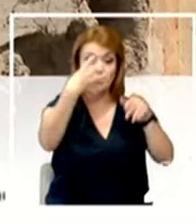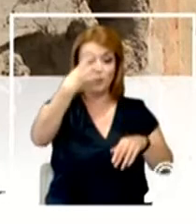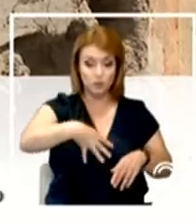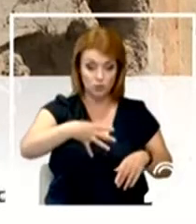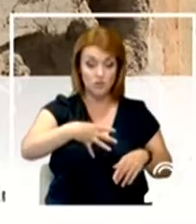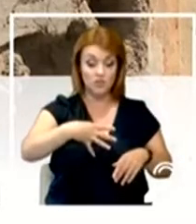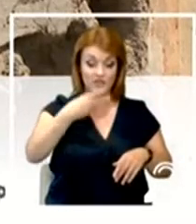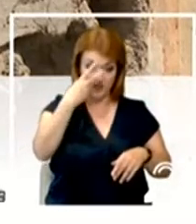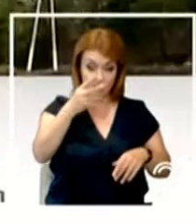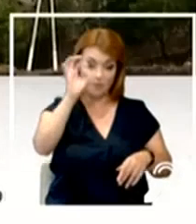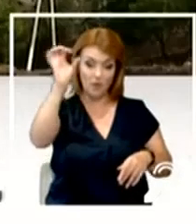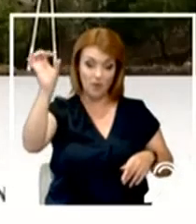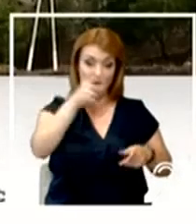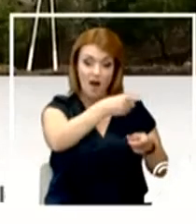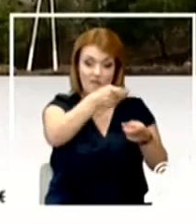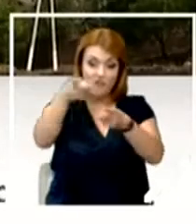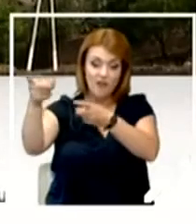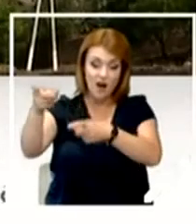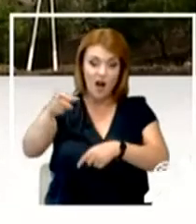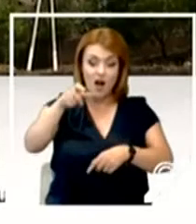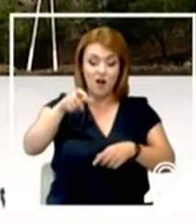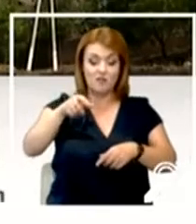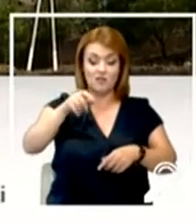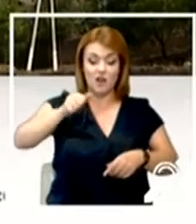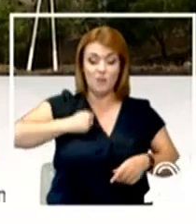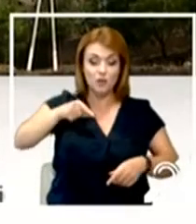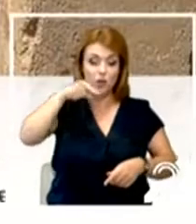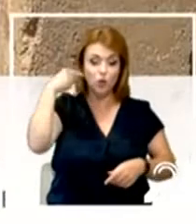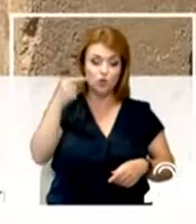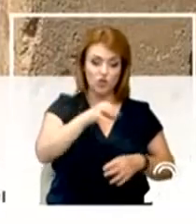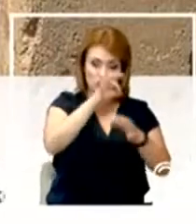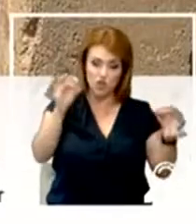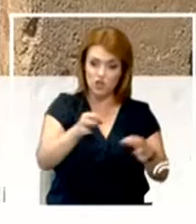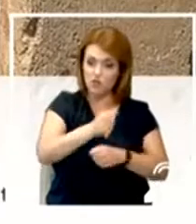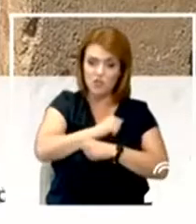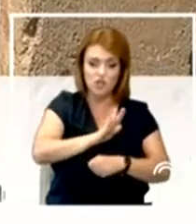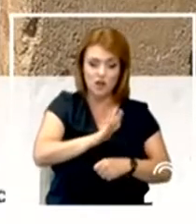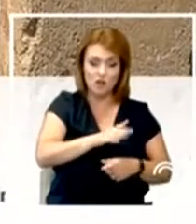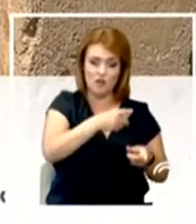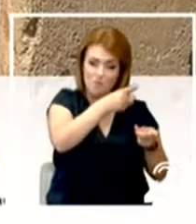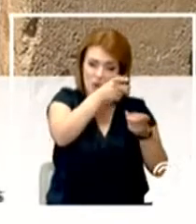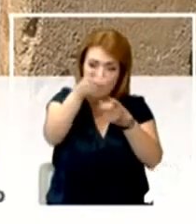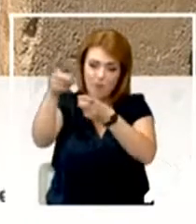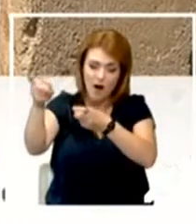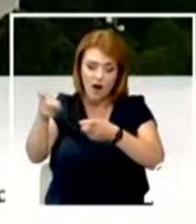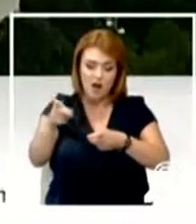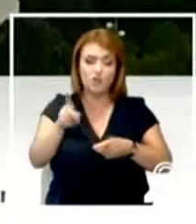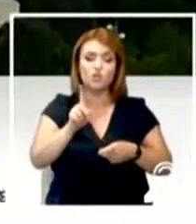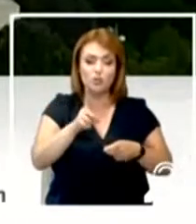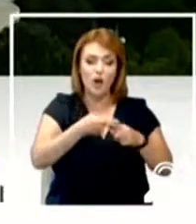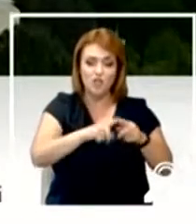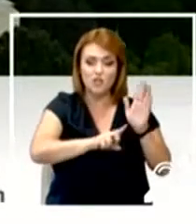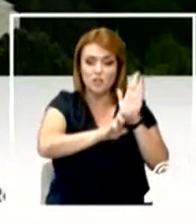sovieticilor, arată că invadatorul nu avea nimic sfânt. Miile de reni de pe trupul bisericii parcă au fost făcute ieri. La fel